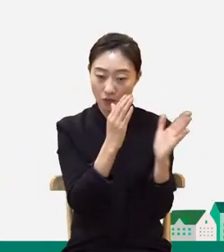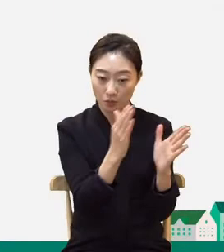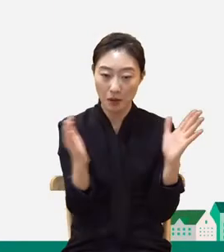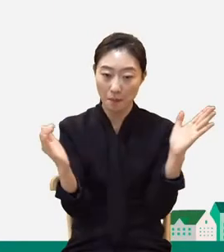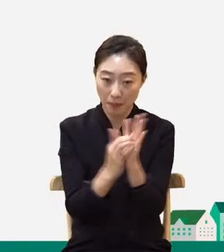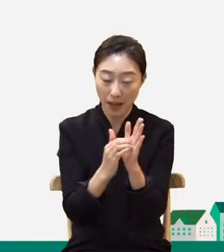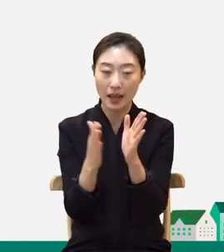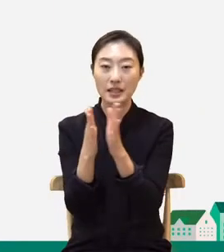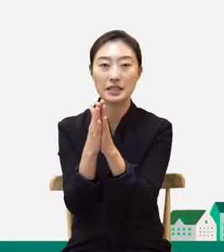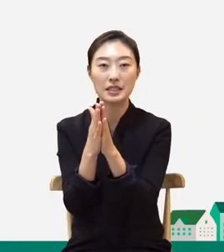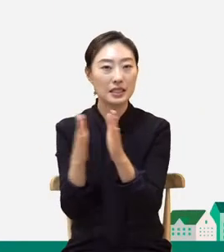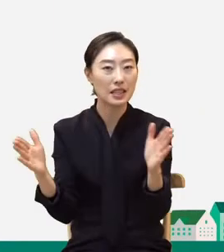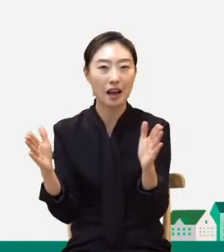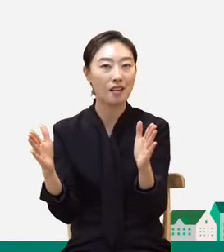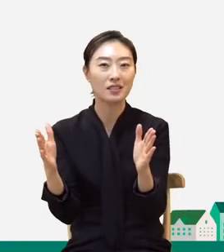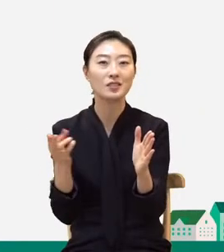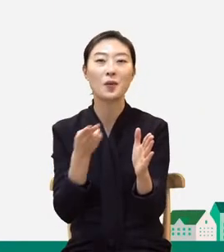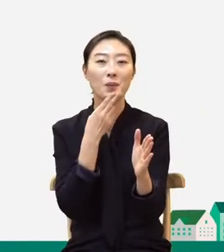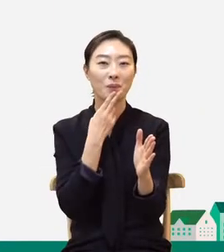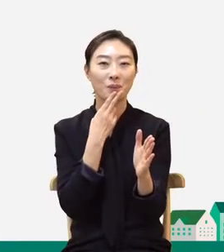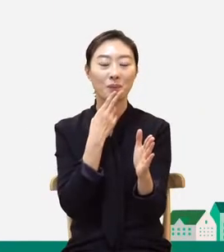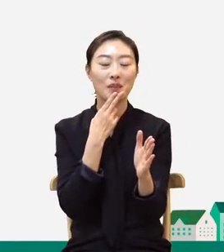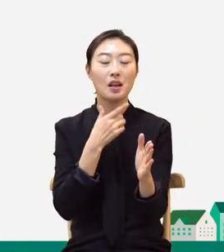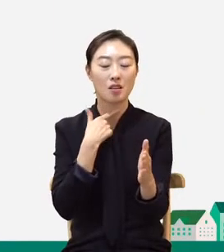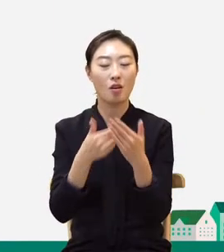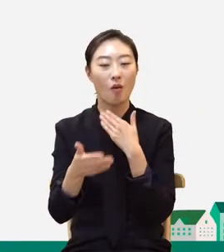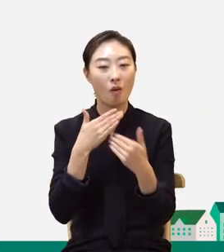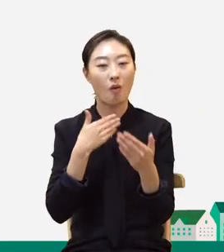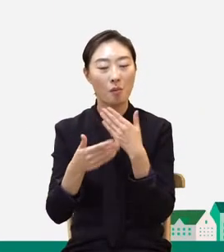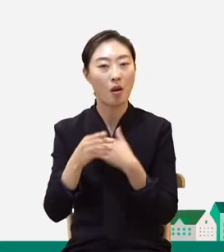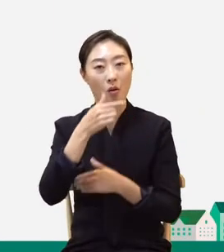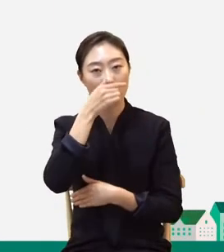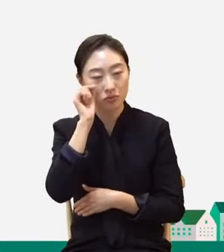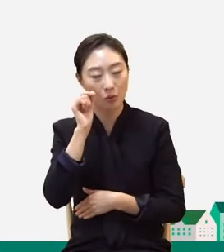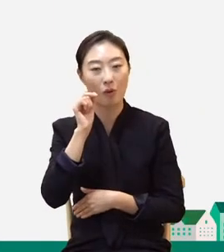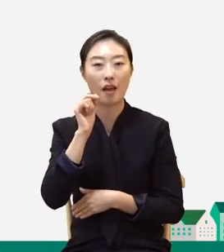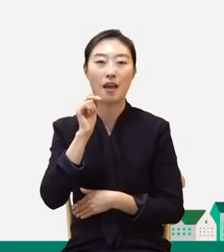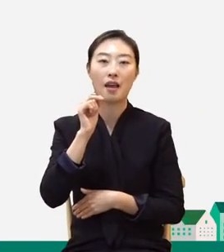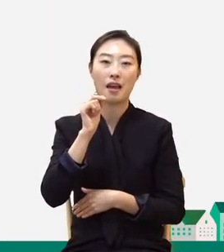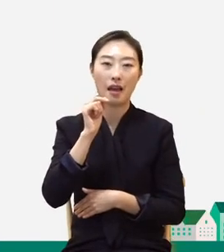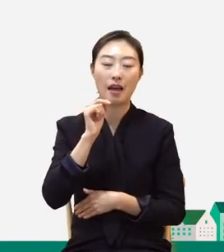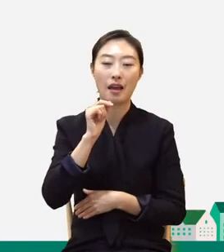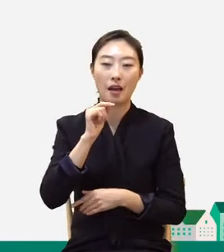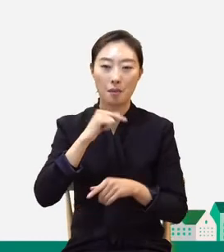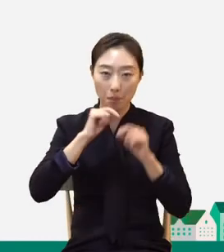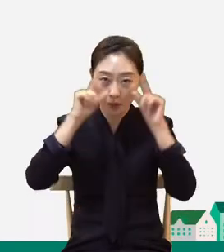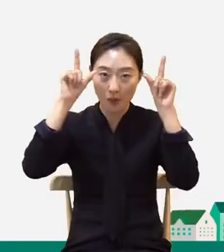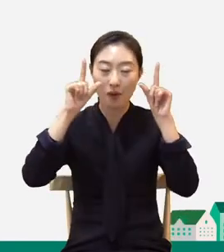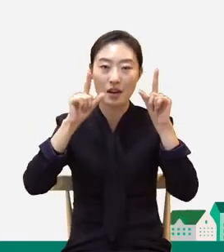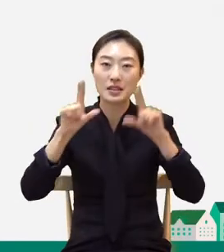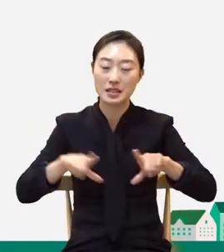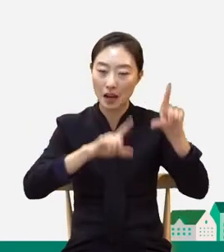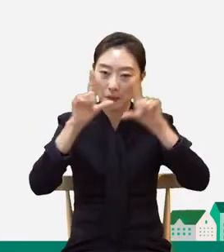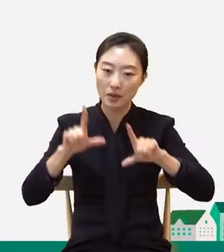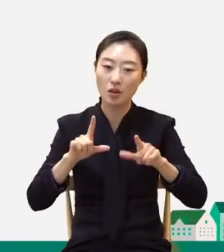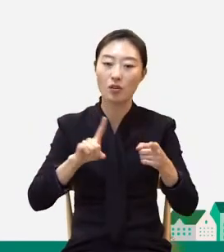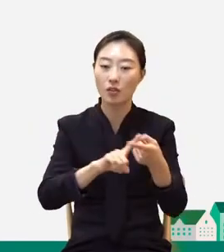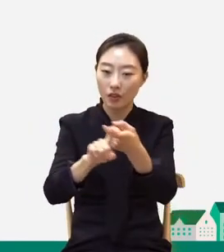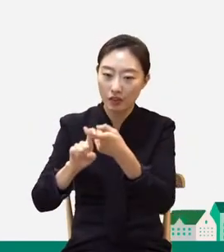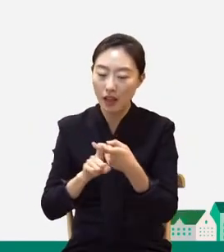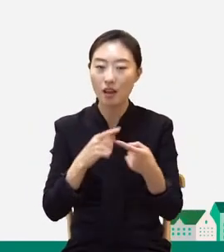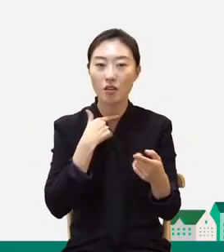상태에서 시작하는 삶은 없다고 생각하고요. 공백과 부족함이 있고 그것이 함께 살면서 연대하고